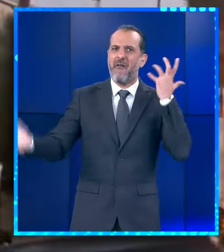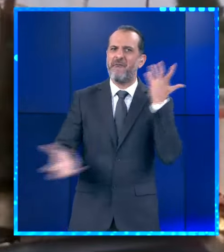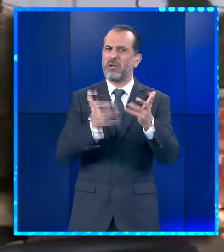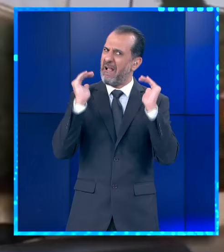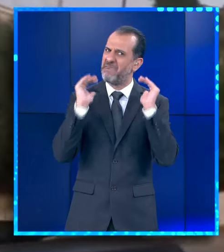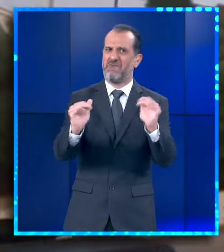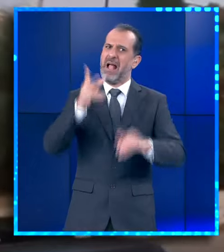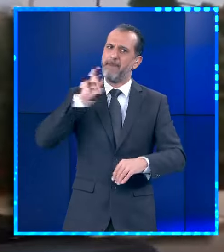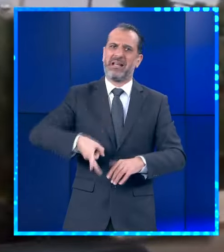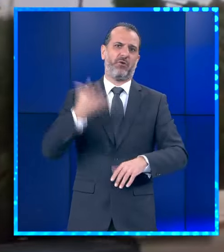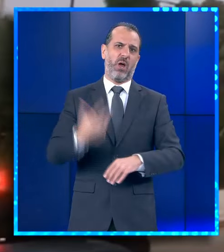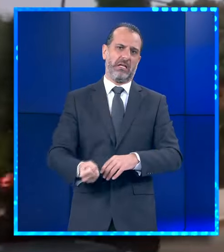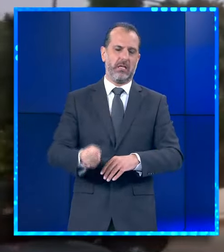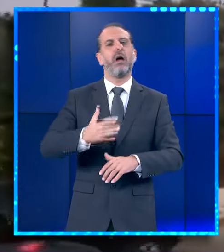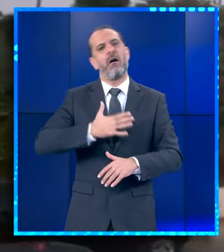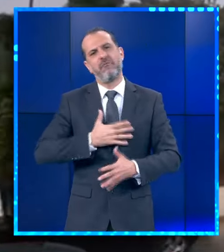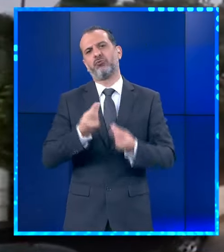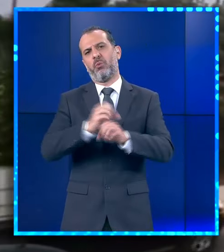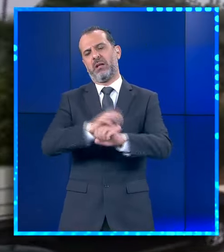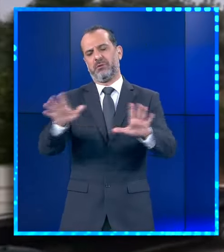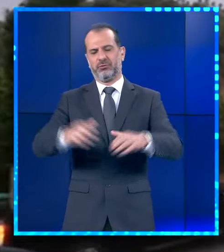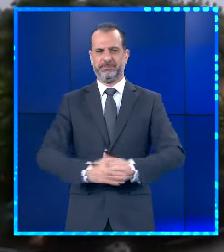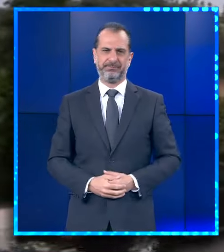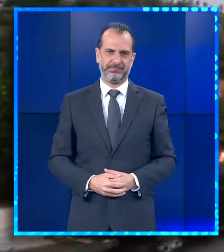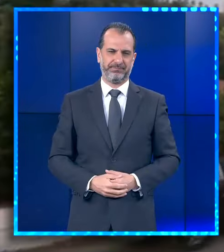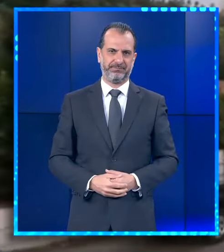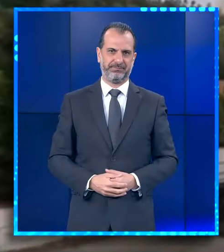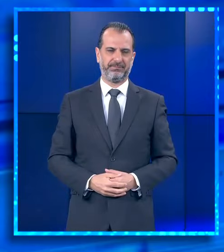ο κίνδυνος. Σε ευχαριστώ για την ενημέρωση, Βαγγέλη.